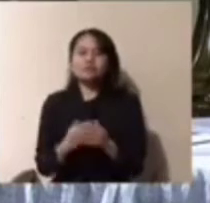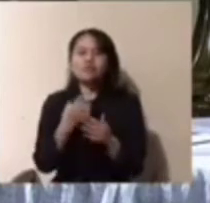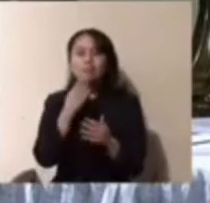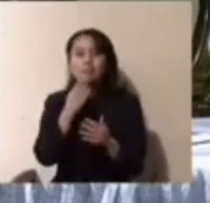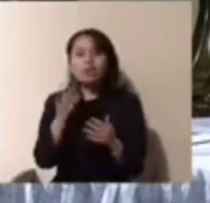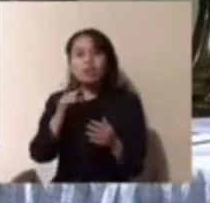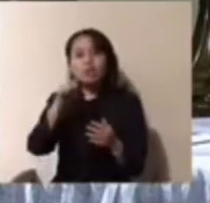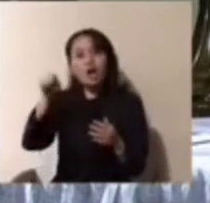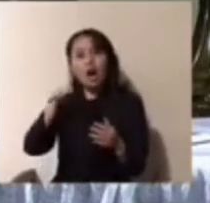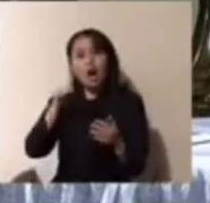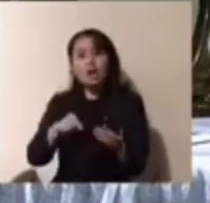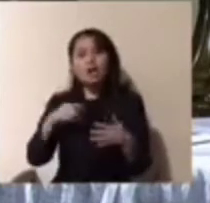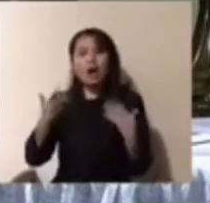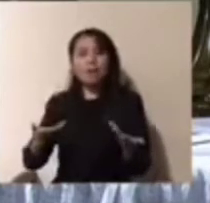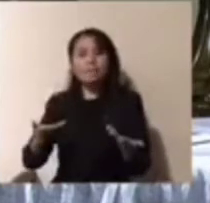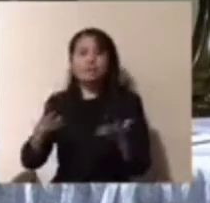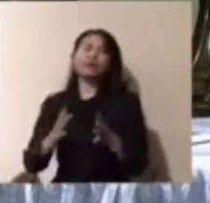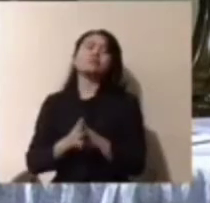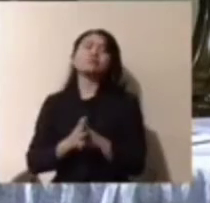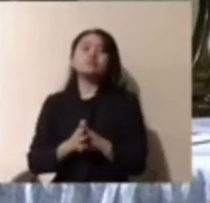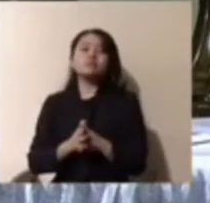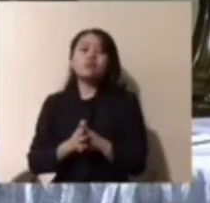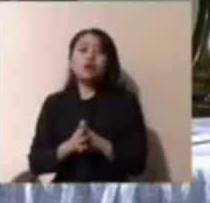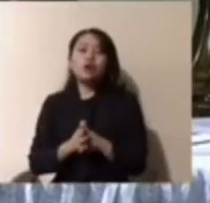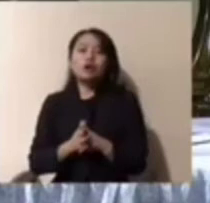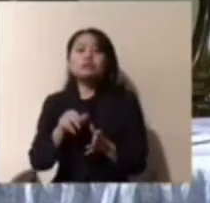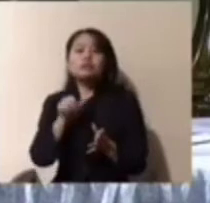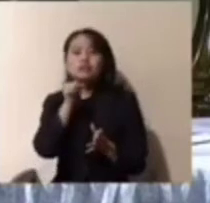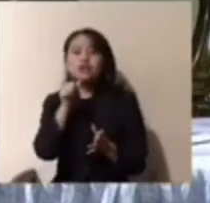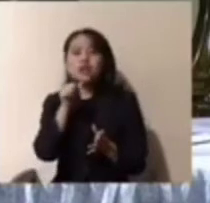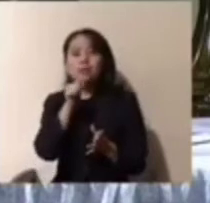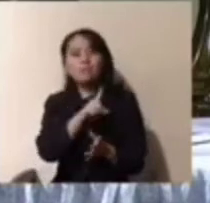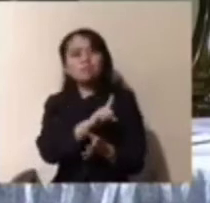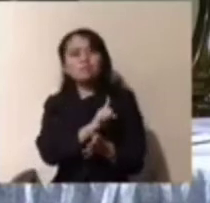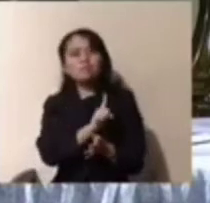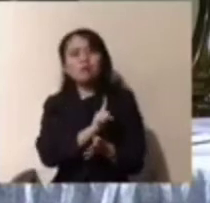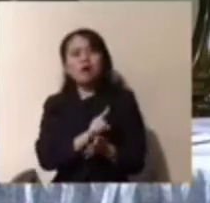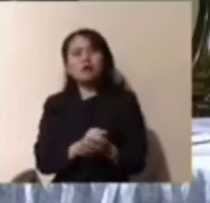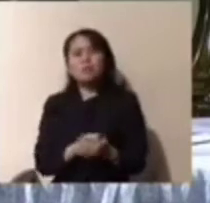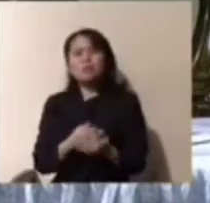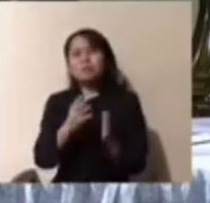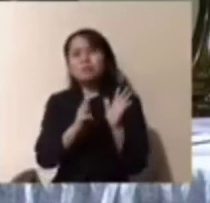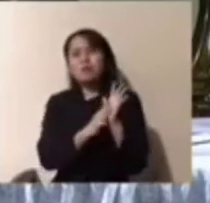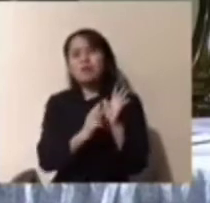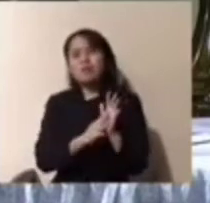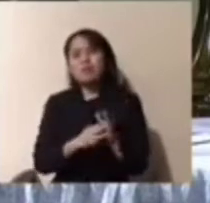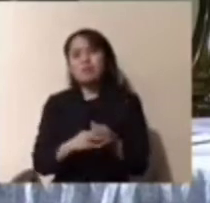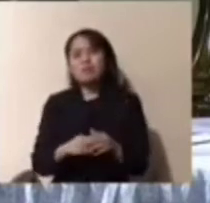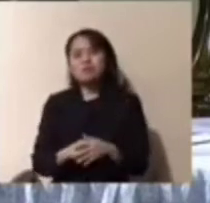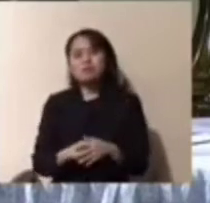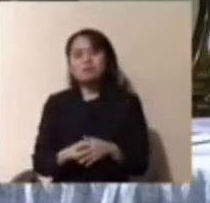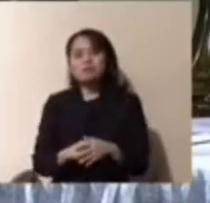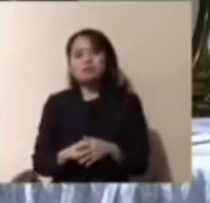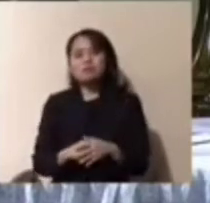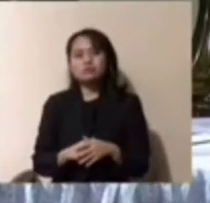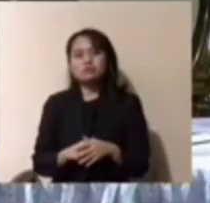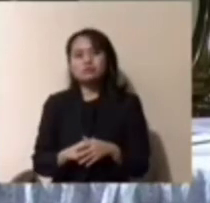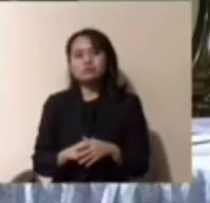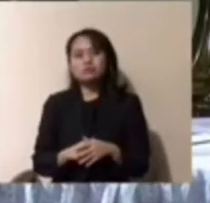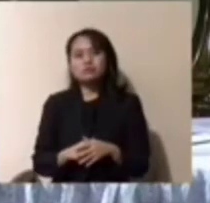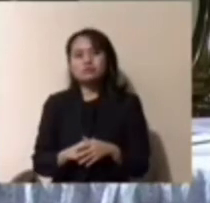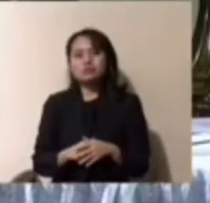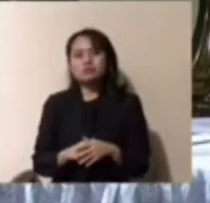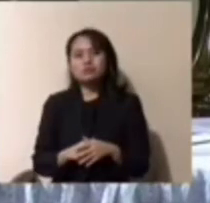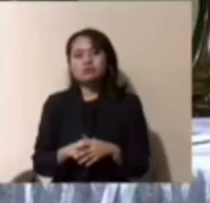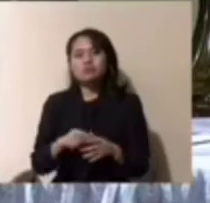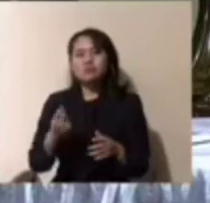Pertanyaannya adalah, adakah sosok pribadi yang bermartabat yang dapat